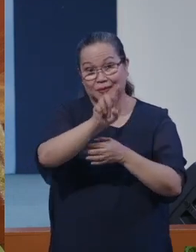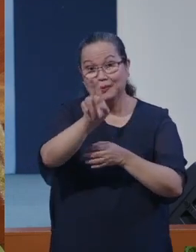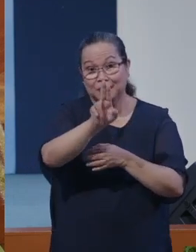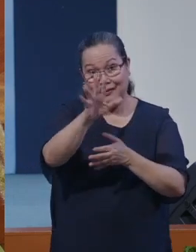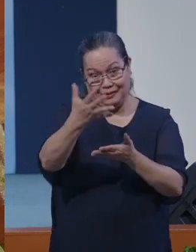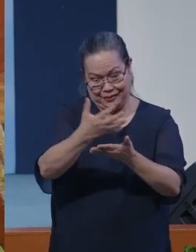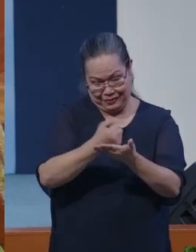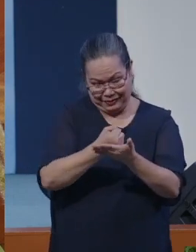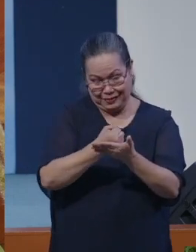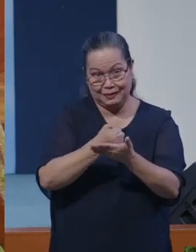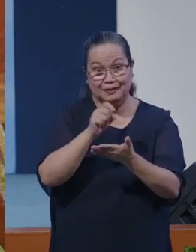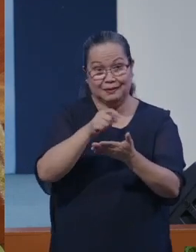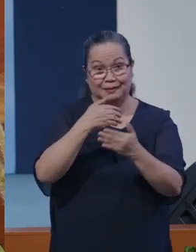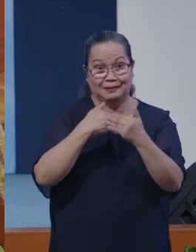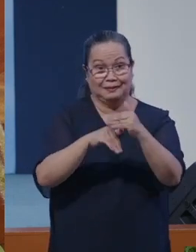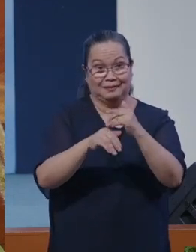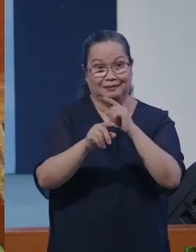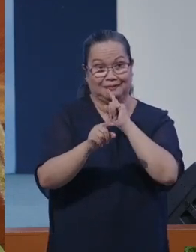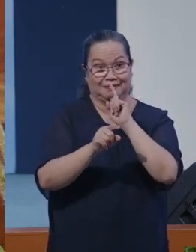Paano, pastor, yung